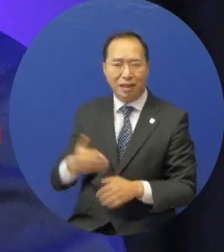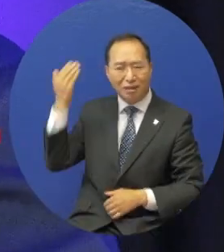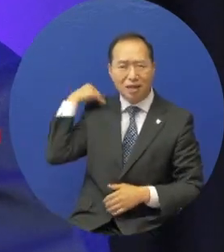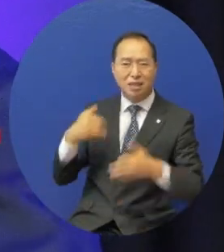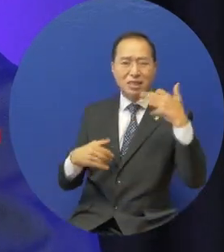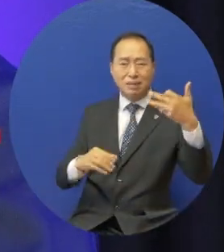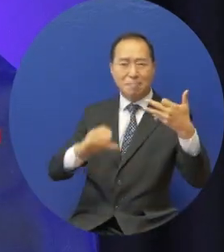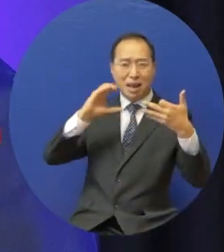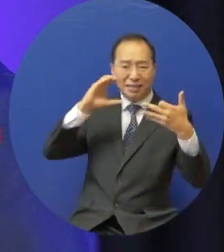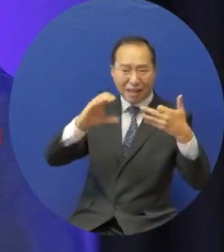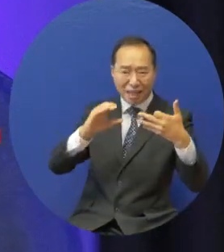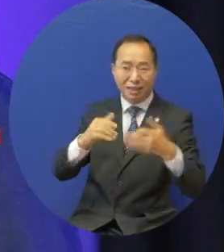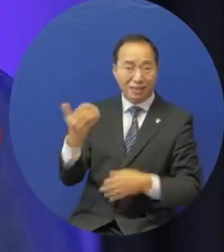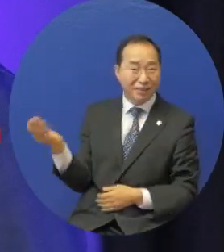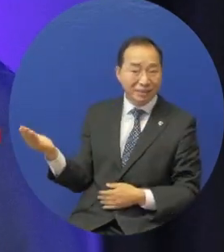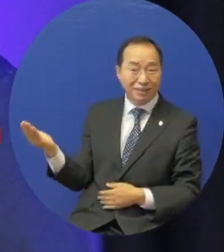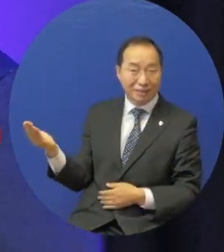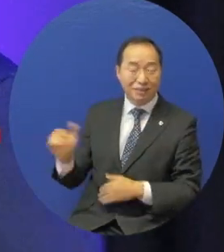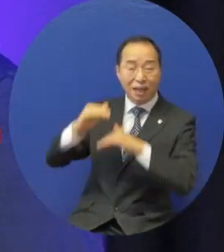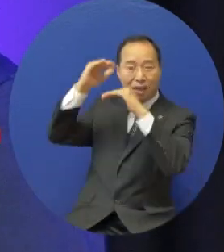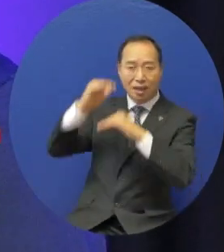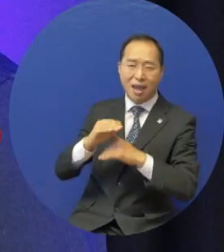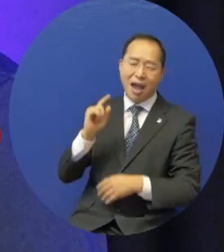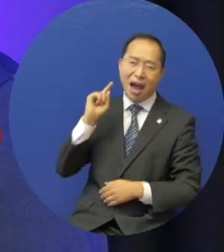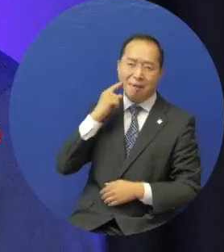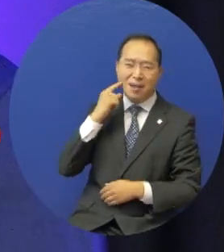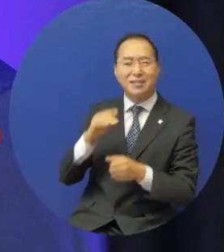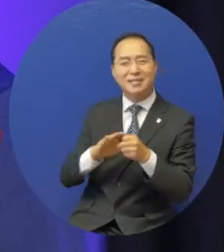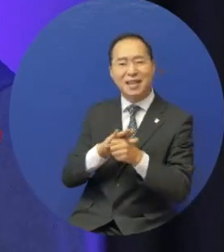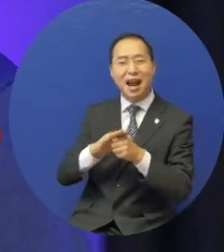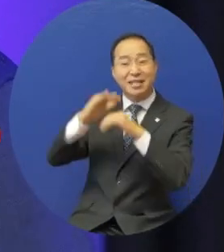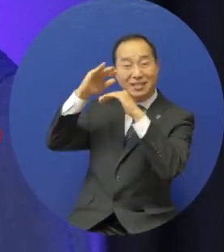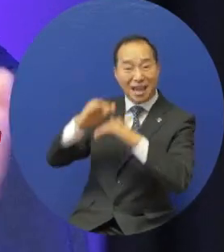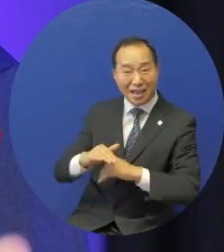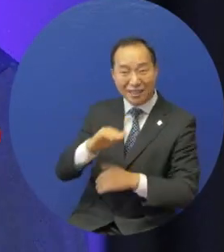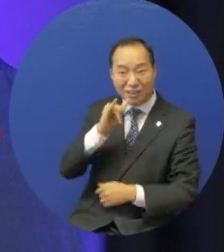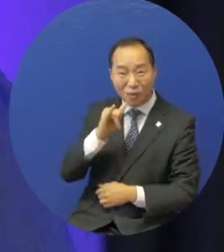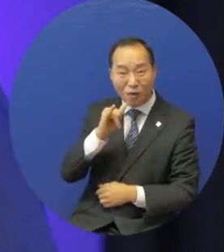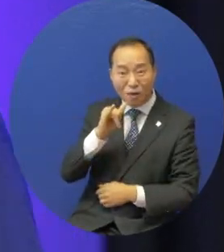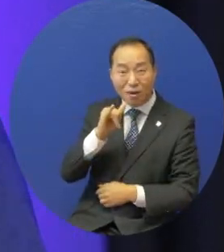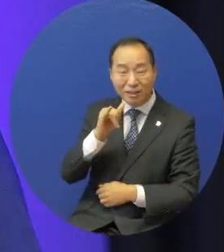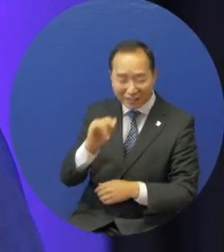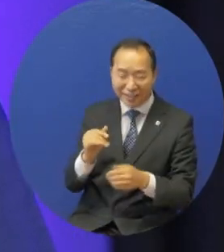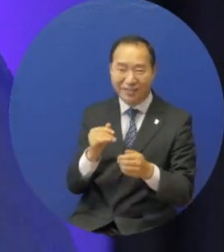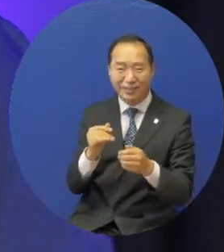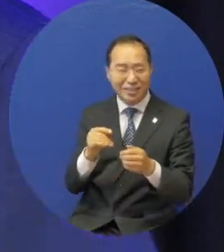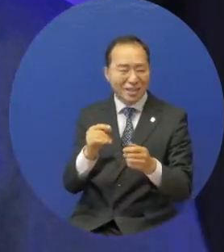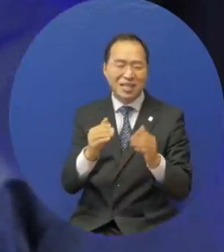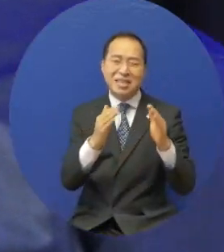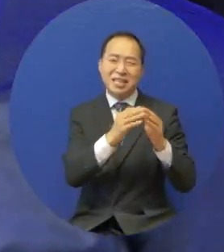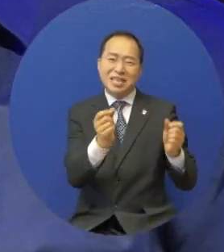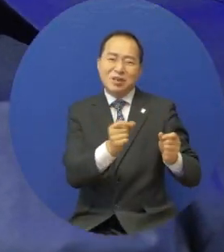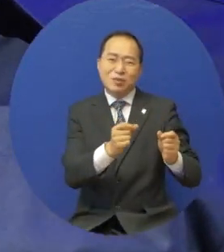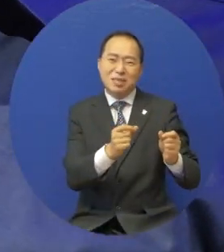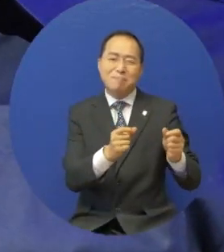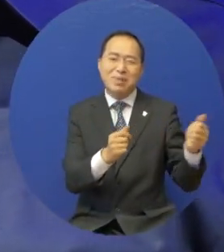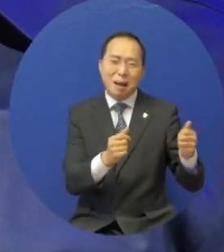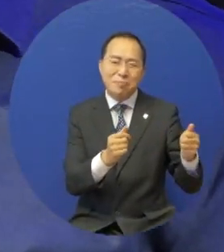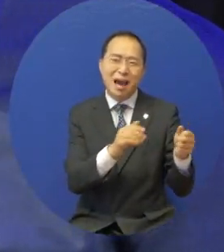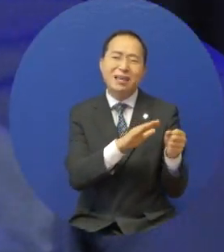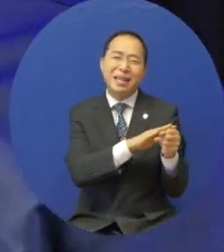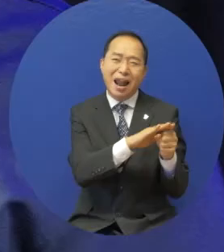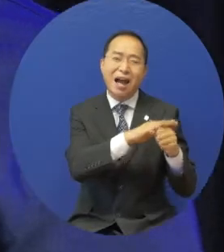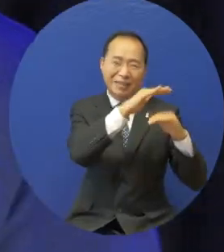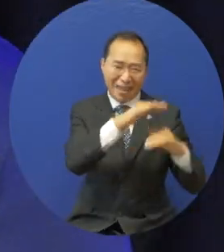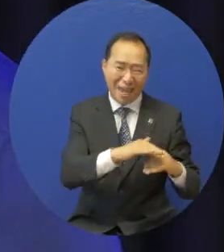즉 핵심적인 역할을 했던 직업 중에 하나가 수모입니다. 뭐 역시 일하는 여성에서 굉장히 많은 직업들이